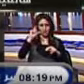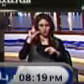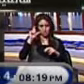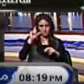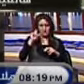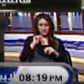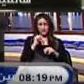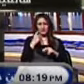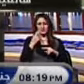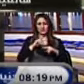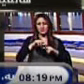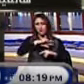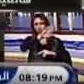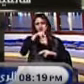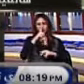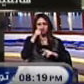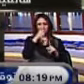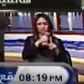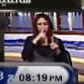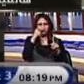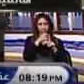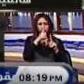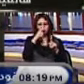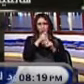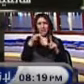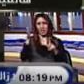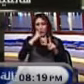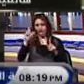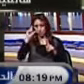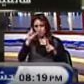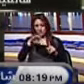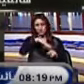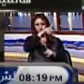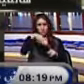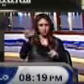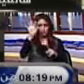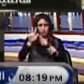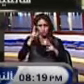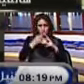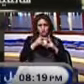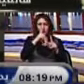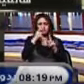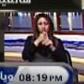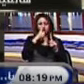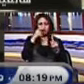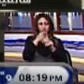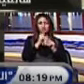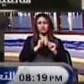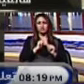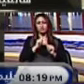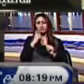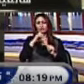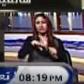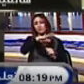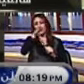مع مع, مع المواطنين هو ده اللي بسع اللي بعث روح الطمأنين